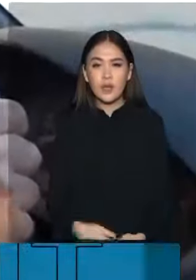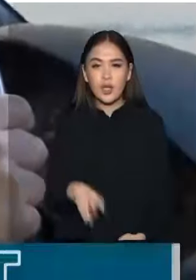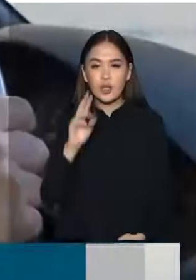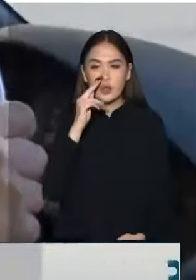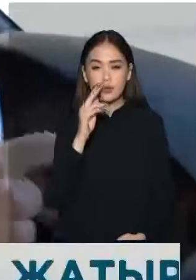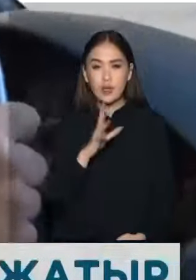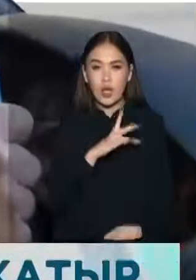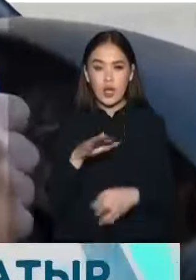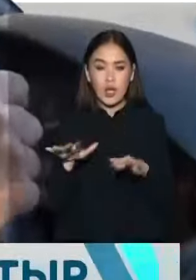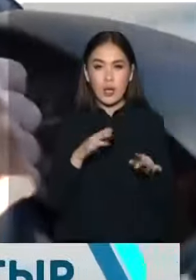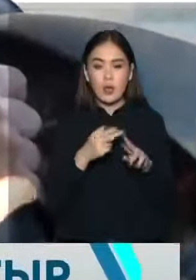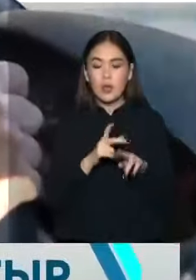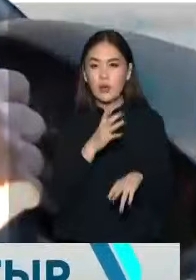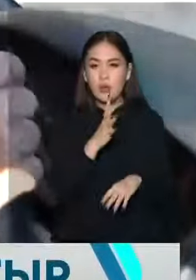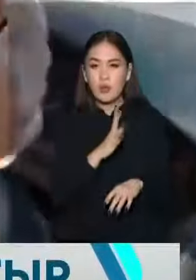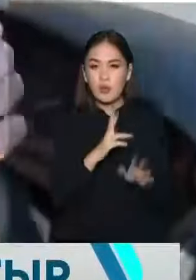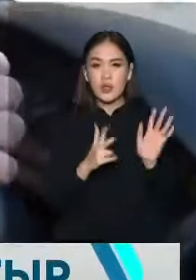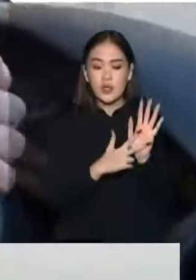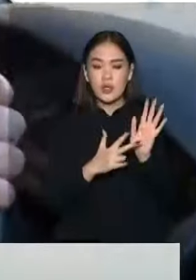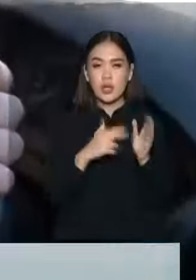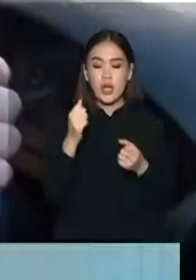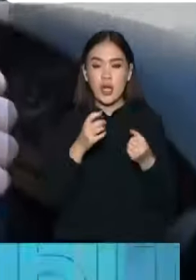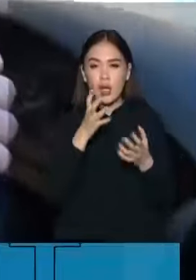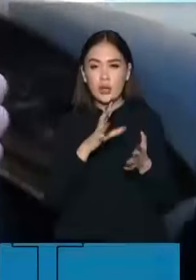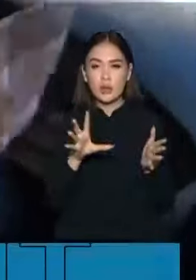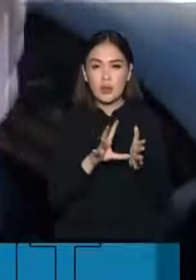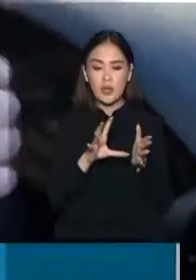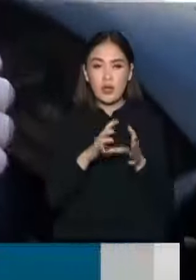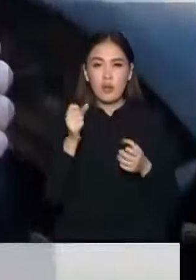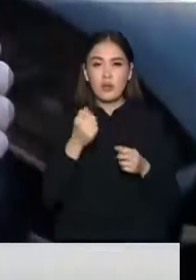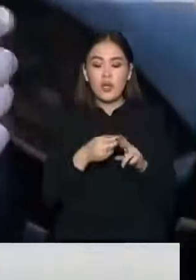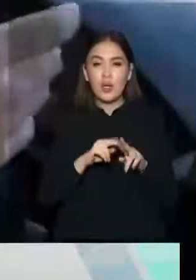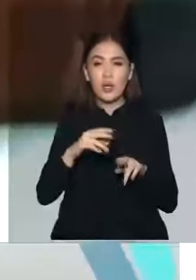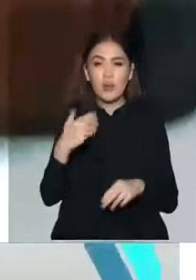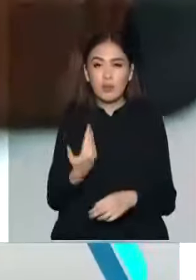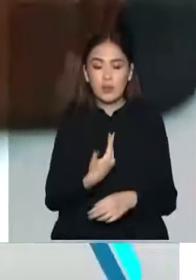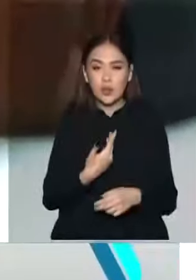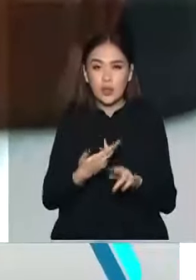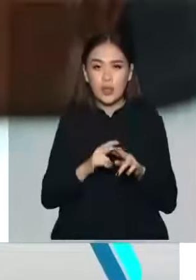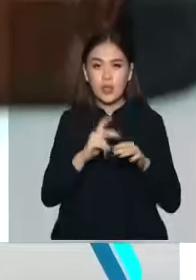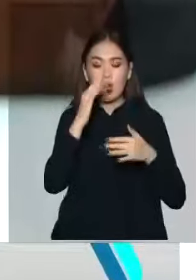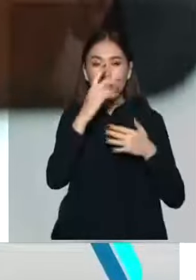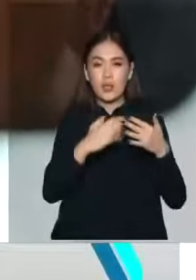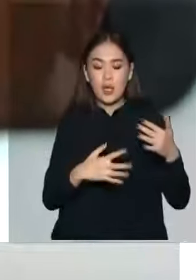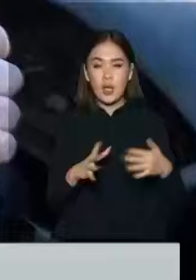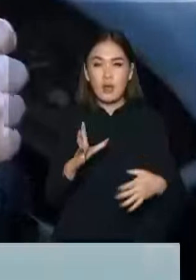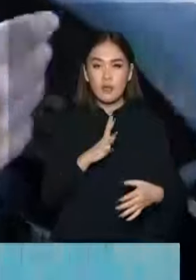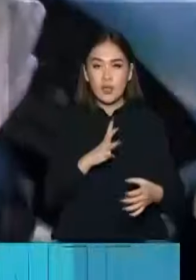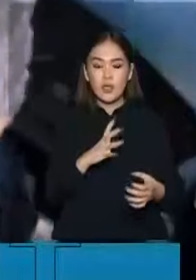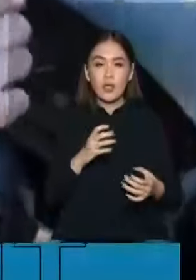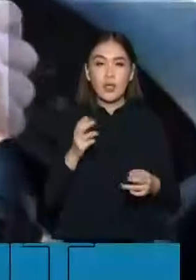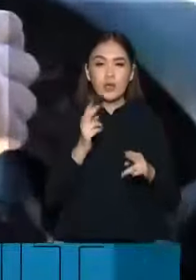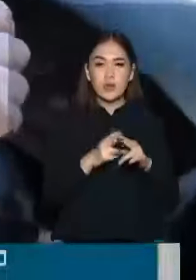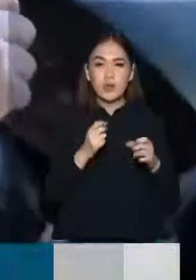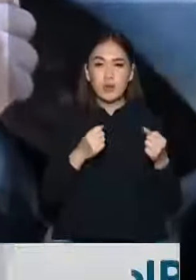Шымкенттік өнертапқыш осы уақытқа дейін 8 көлікті электромобильге айналдырған. Соның бірі мына мен тізгіндеп келе жатқан темір тұлпар.